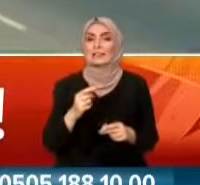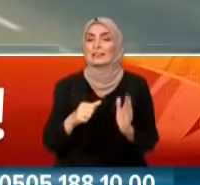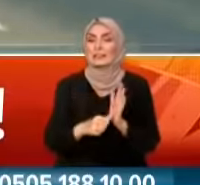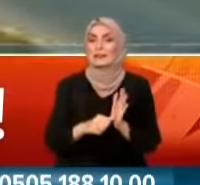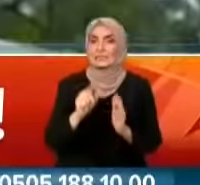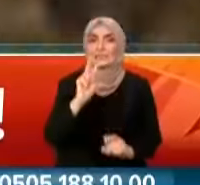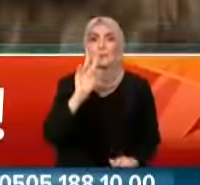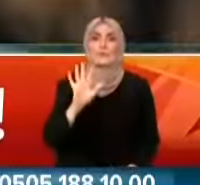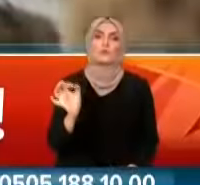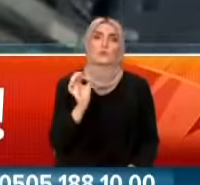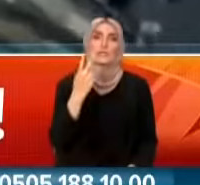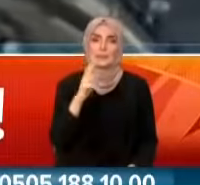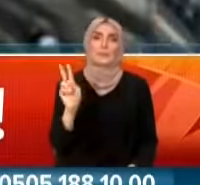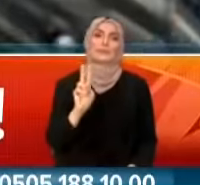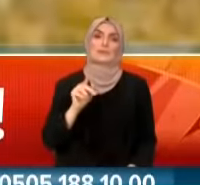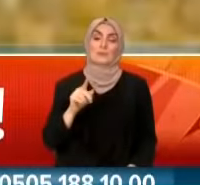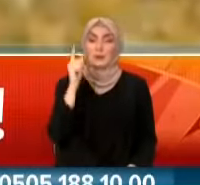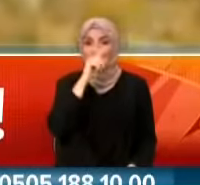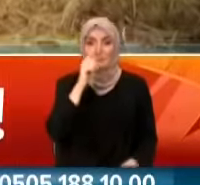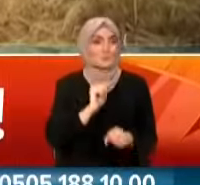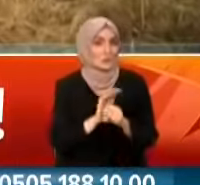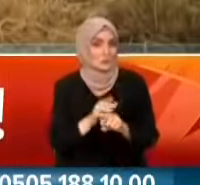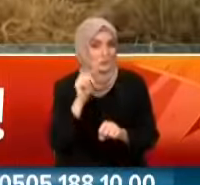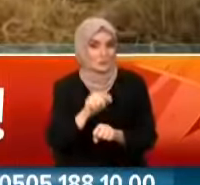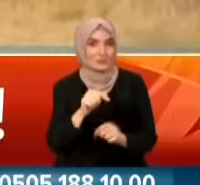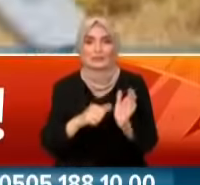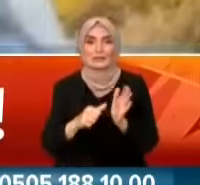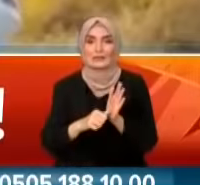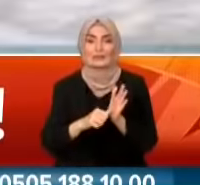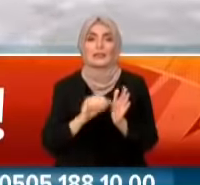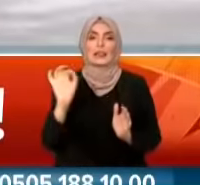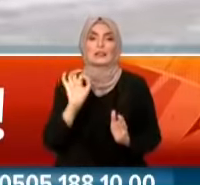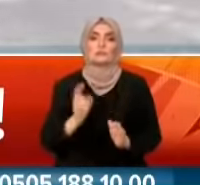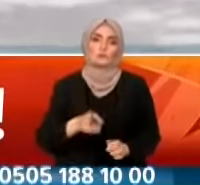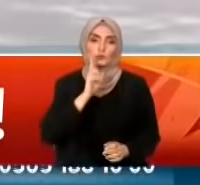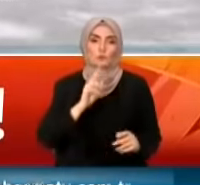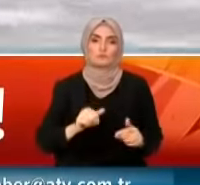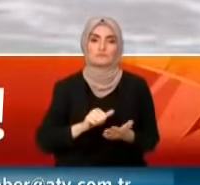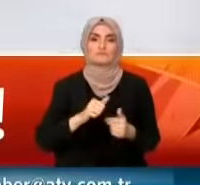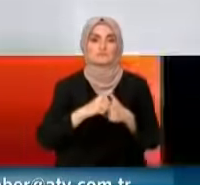belirlenmişti. Ama koronavirüs pandemisi nedeniyle bu tarih Eylül sonuna ertelenmişti.